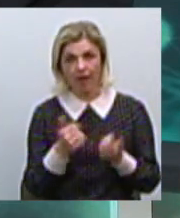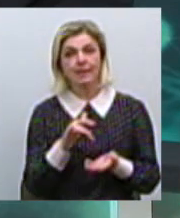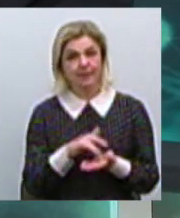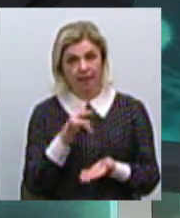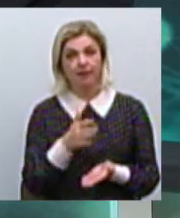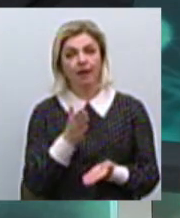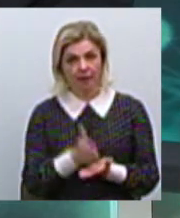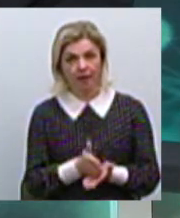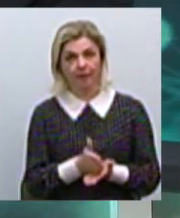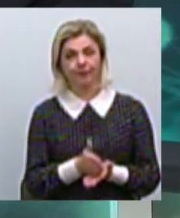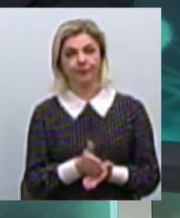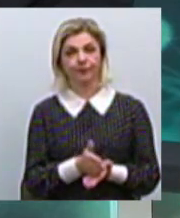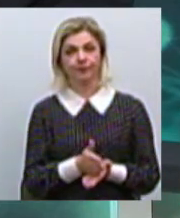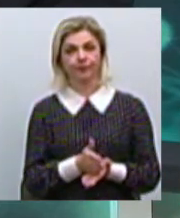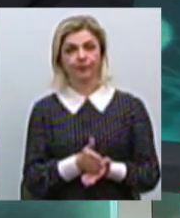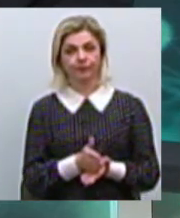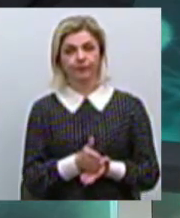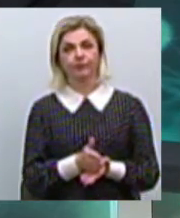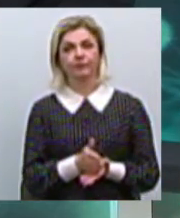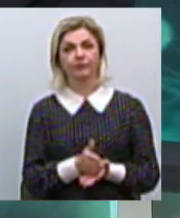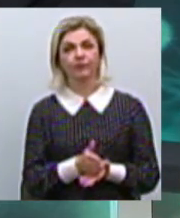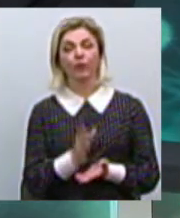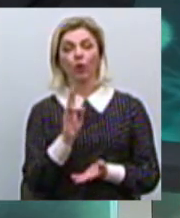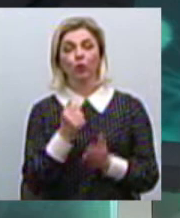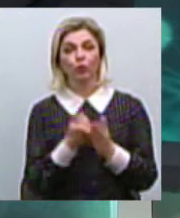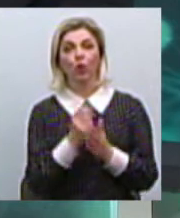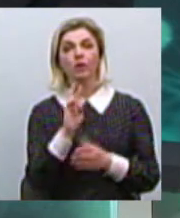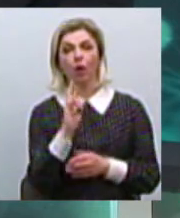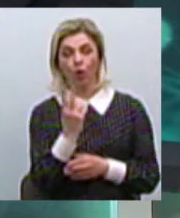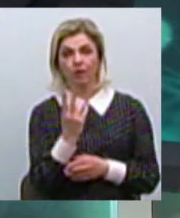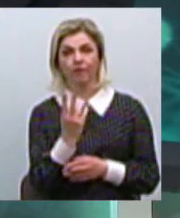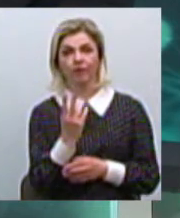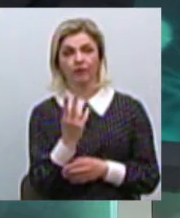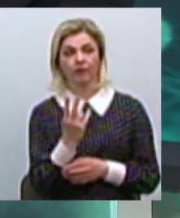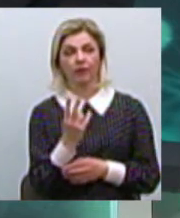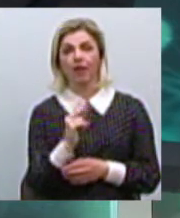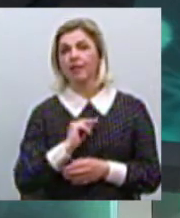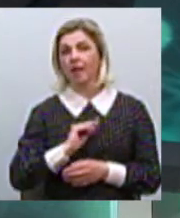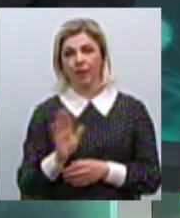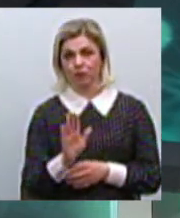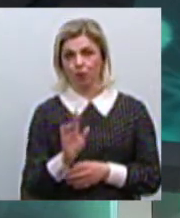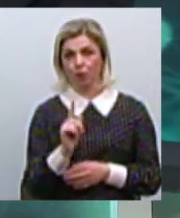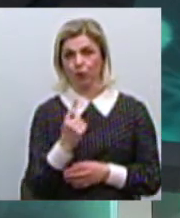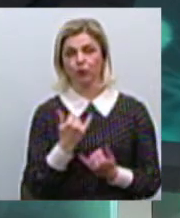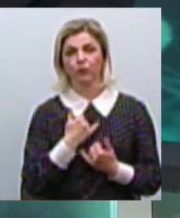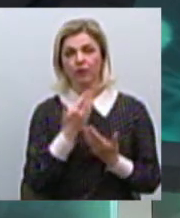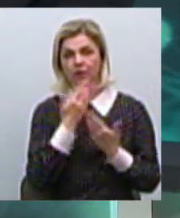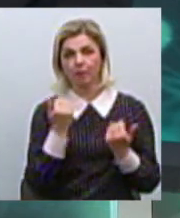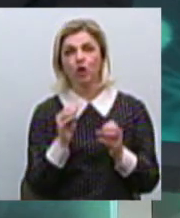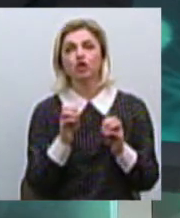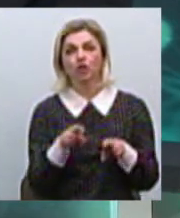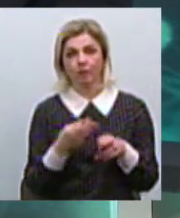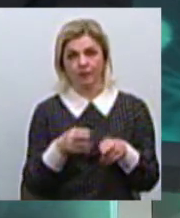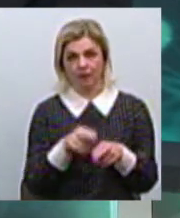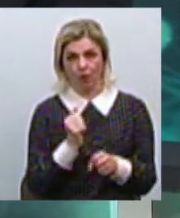але, як, ну, скажімо, до Миколаєва, стосовно Миколаєва, то він не працює, бо в нас немає ще чим це робити.